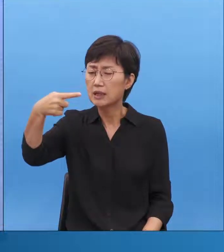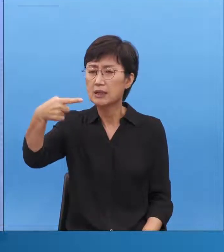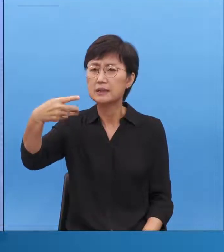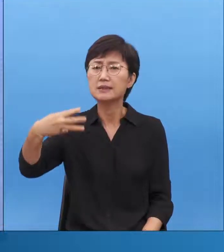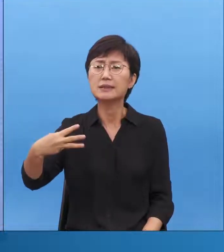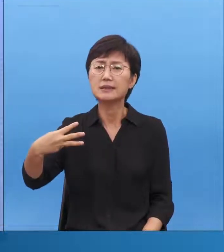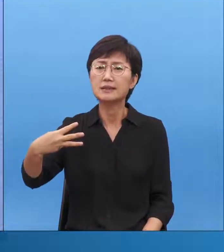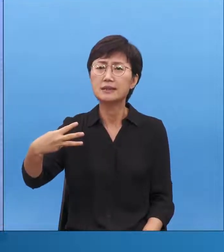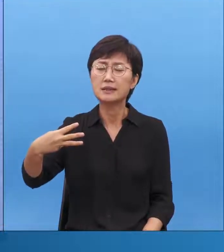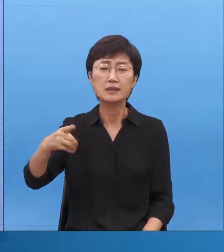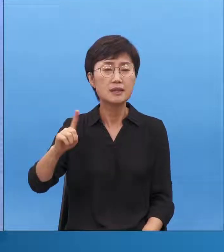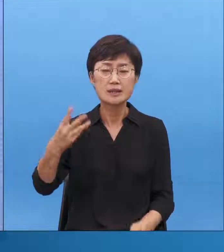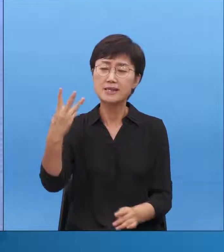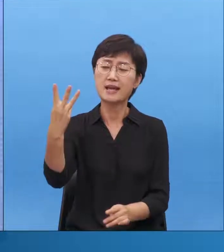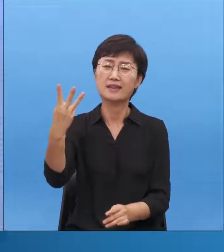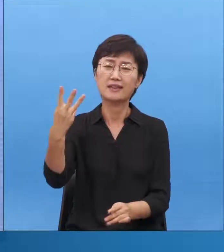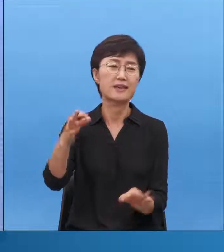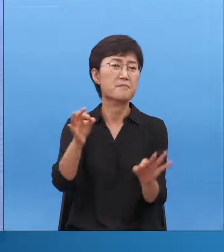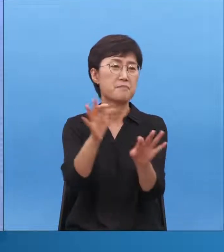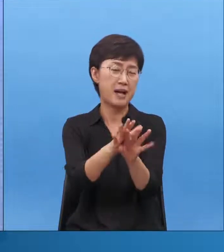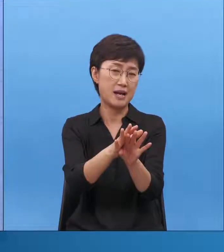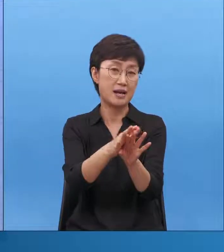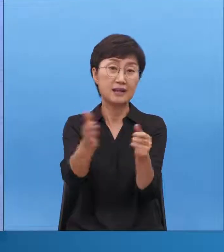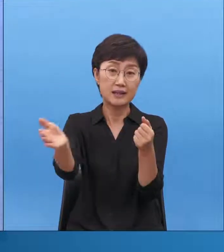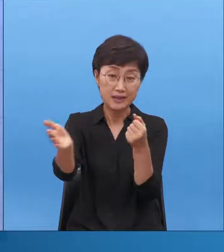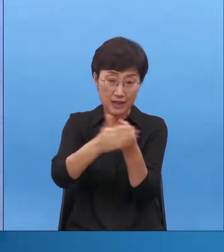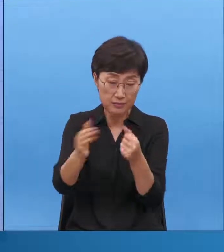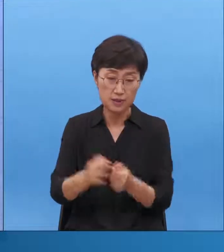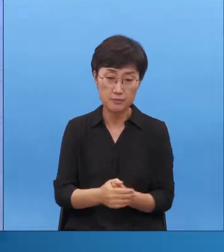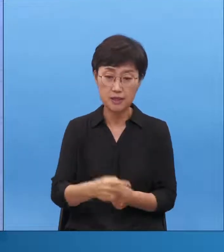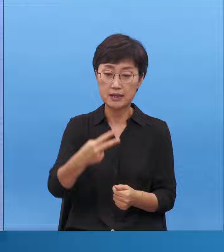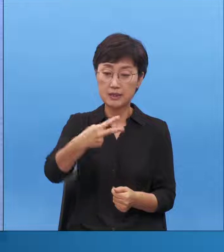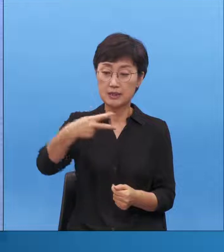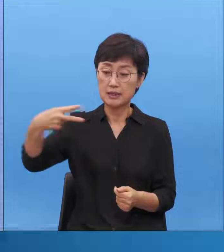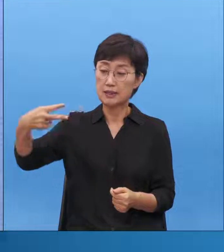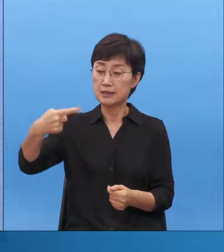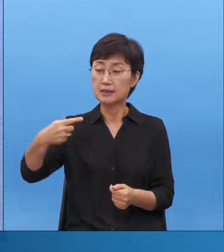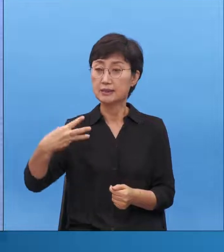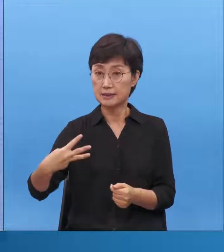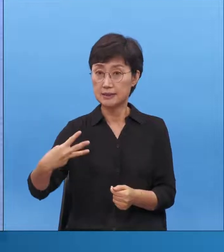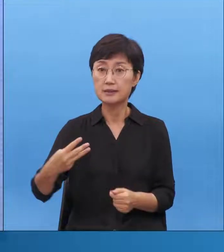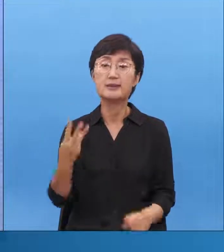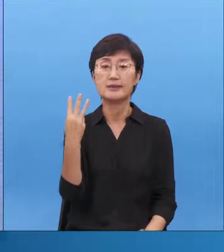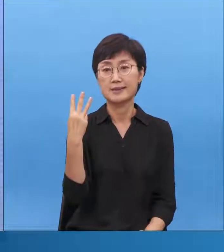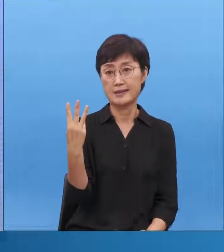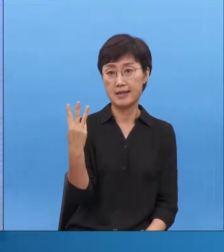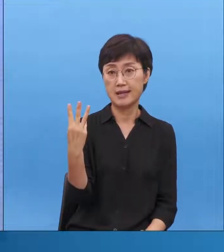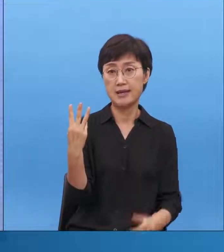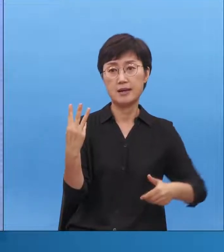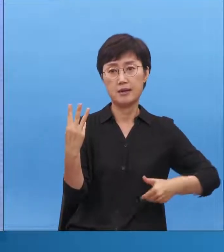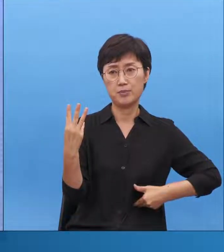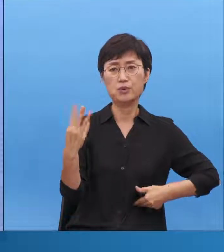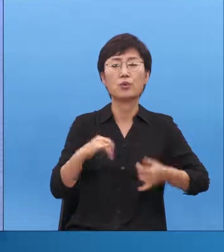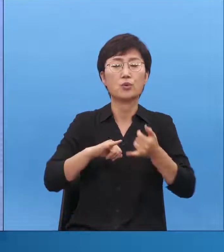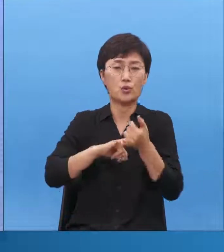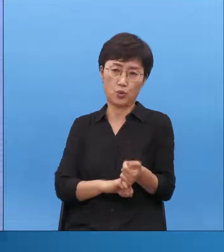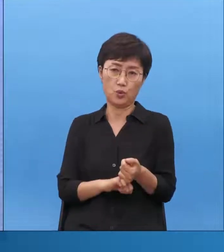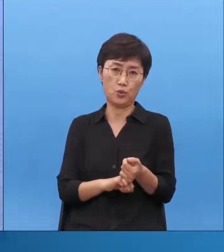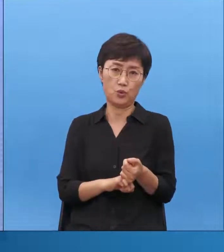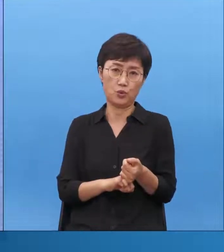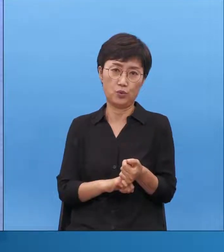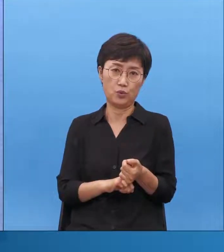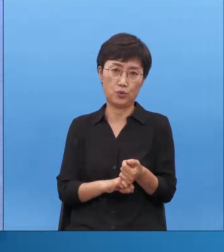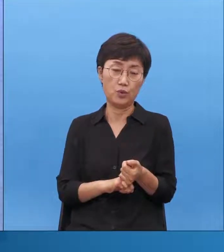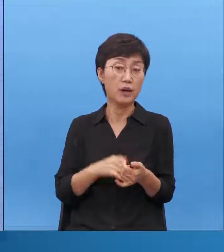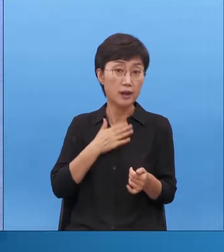place where the three courtyards had been 명심하셔야 됩니다. disappeared. And so you 세 have to 가지 keep in 뜰이 mind, 없는 교회는 교회 아닙니다. a church without the three courtyards is not a